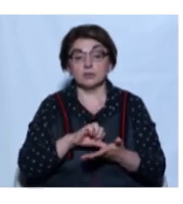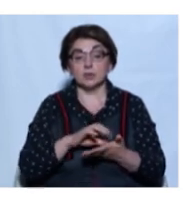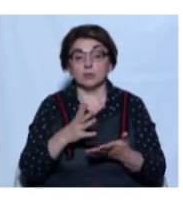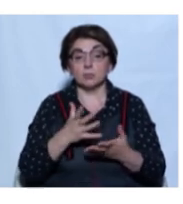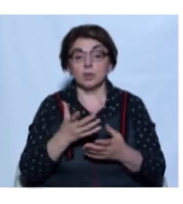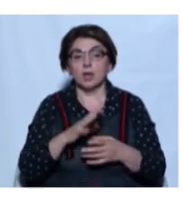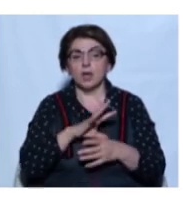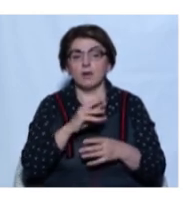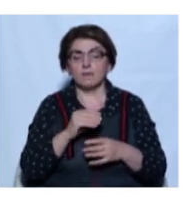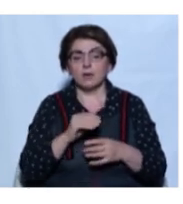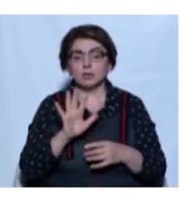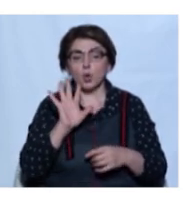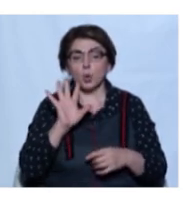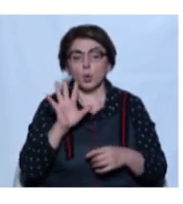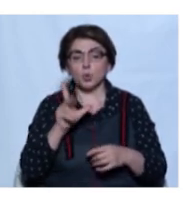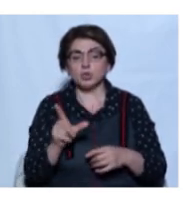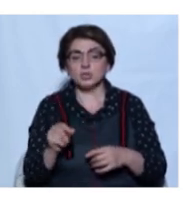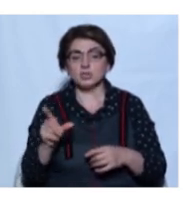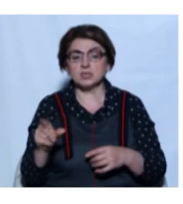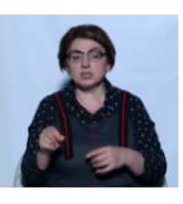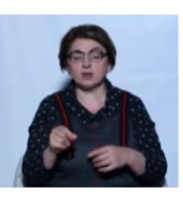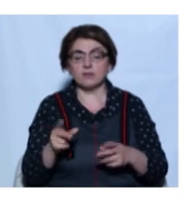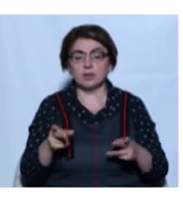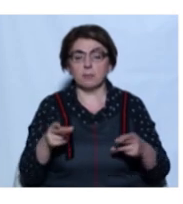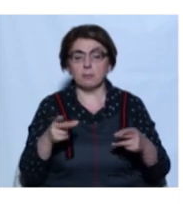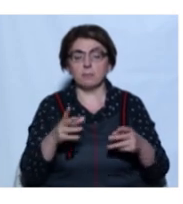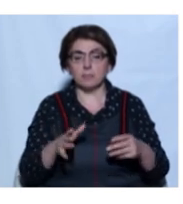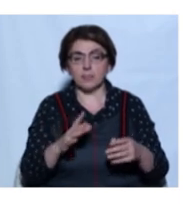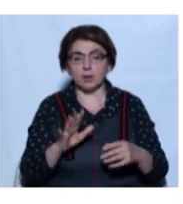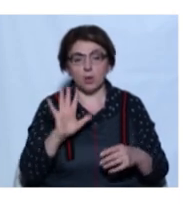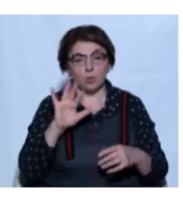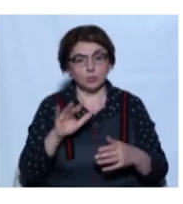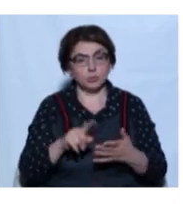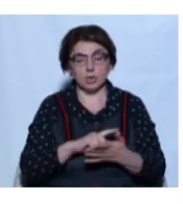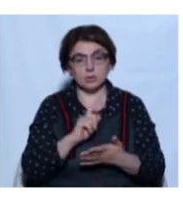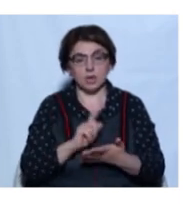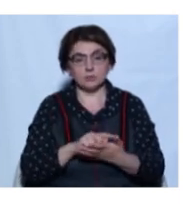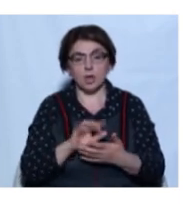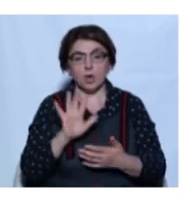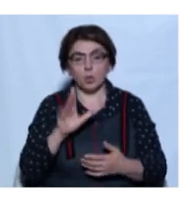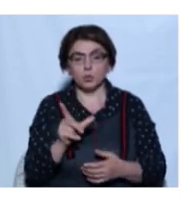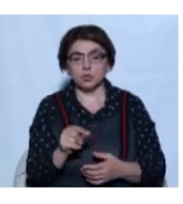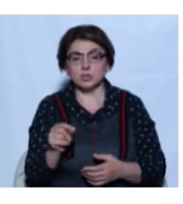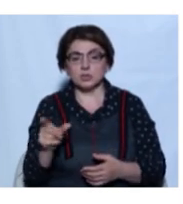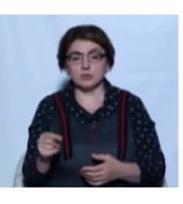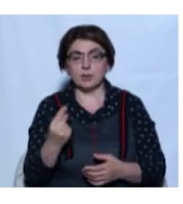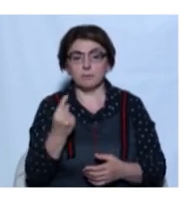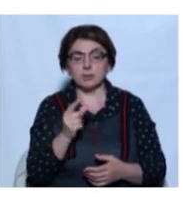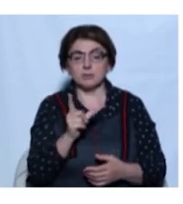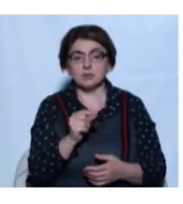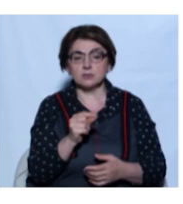ყველაზე ცოტა 5 წვილი ფეხი აქვს. 5 წვილი ან მეტი, მაგრამ 5 აუცილებლად და ამ 5 წვილიდან პირველი